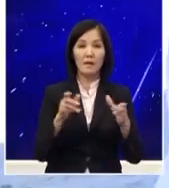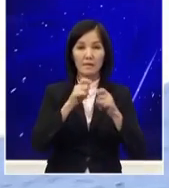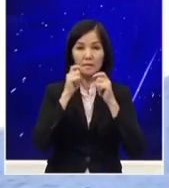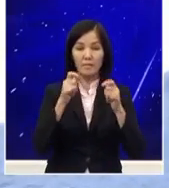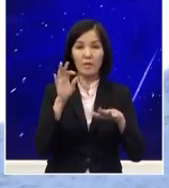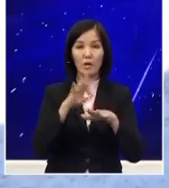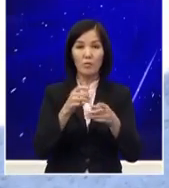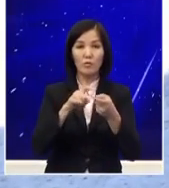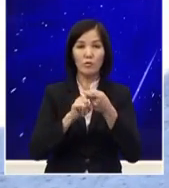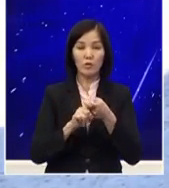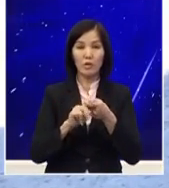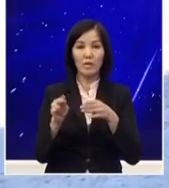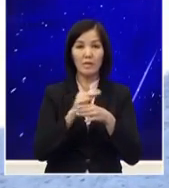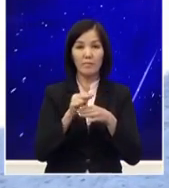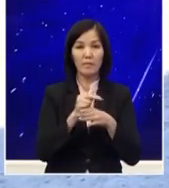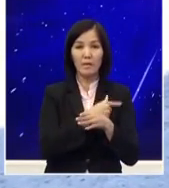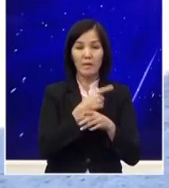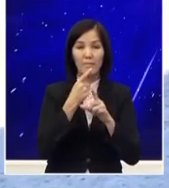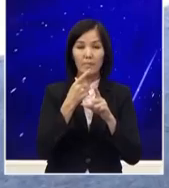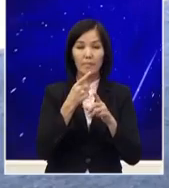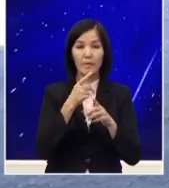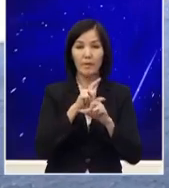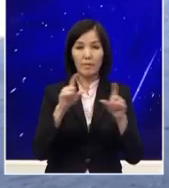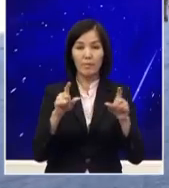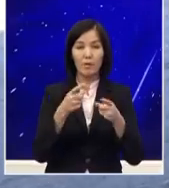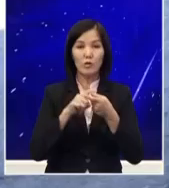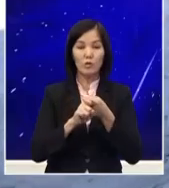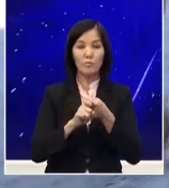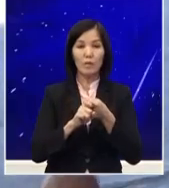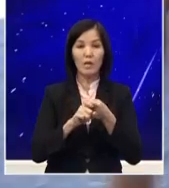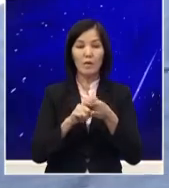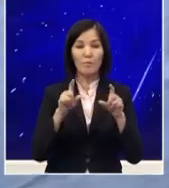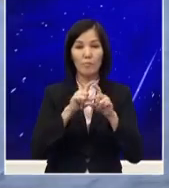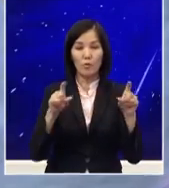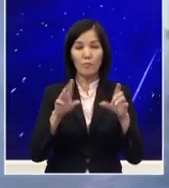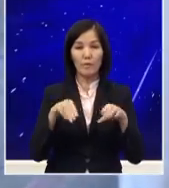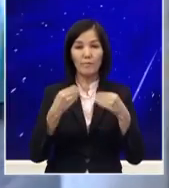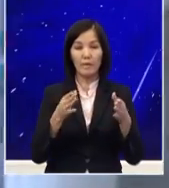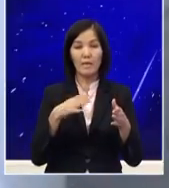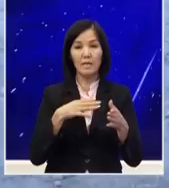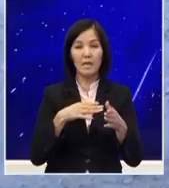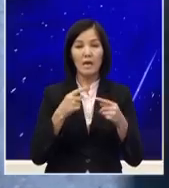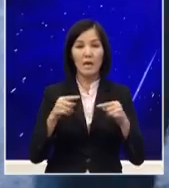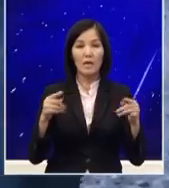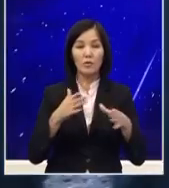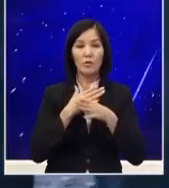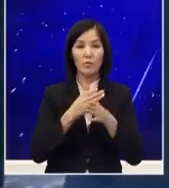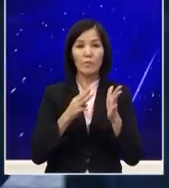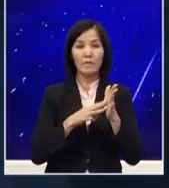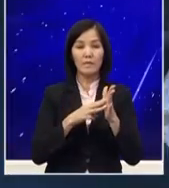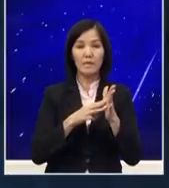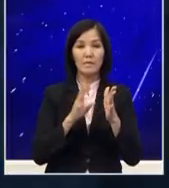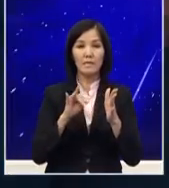індетті жұқтырғандар ем алып жатқан провизорлық және жұқпалы аурулар бөліміне берілді. Бұған дейін мұнда гуманитарлық көмекпен 8